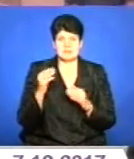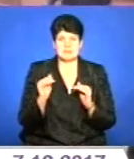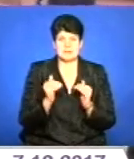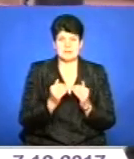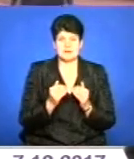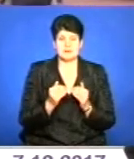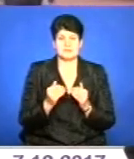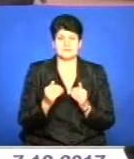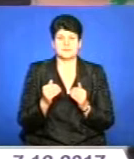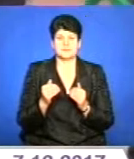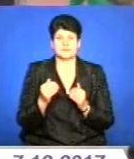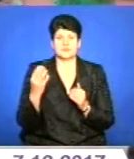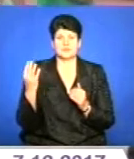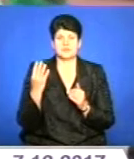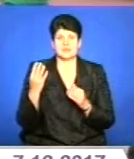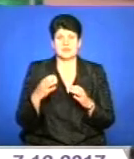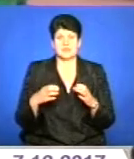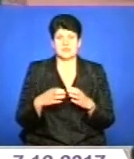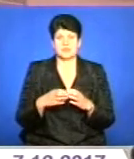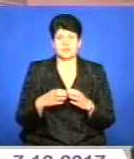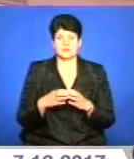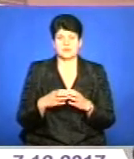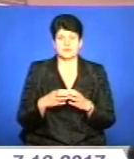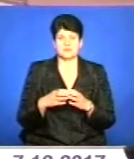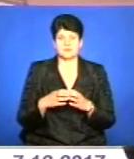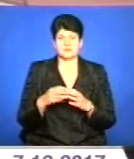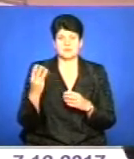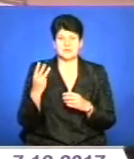мінімальних, а по четвертій категорії, по третій